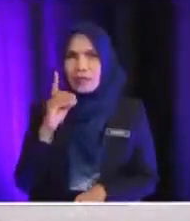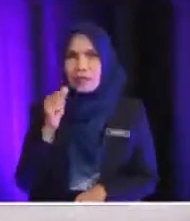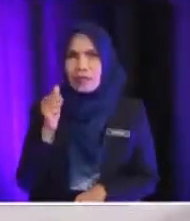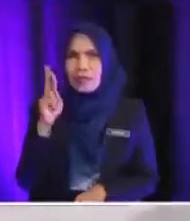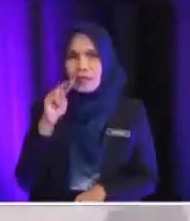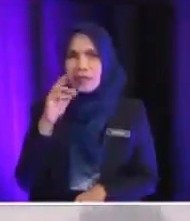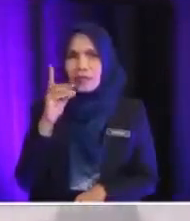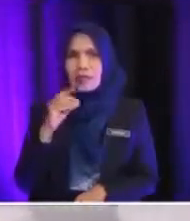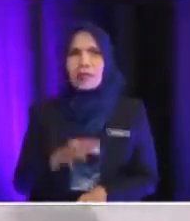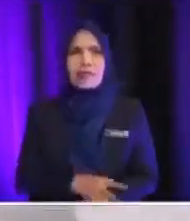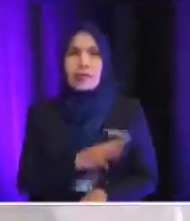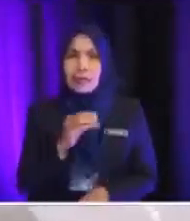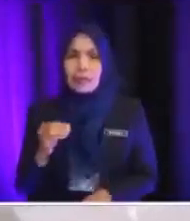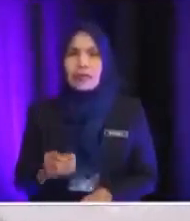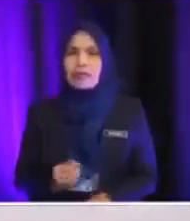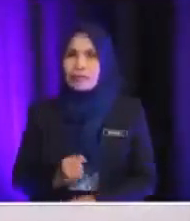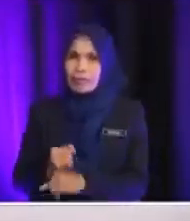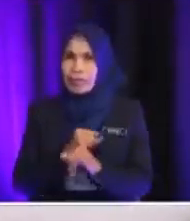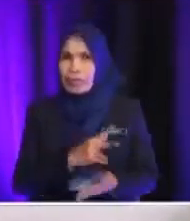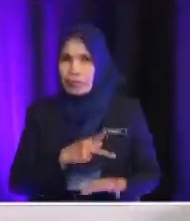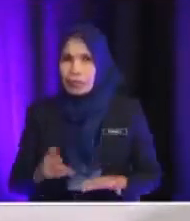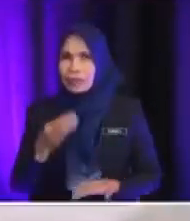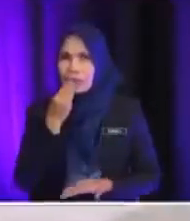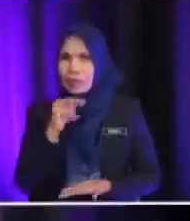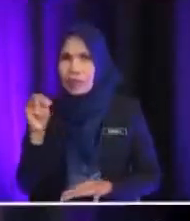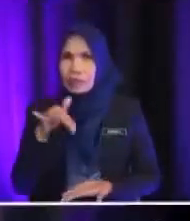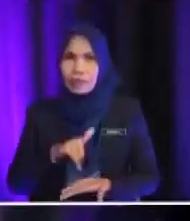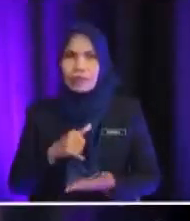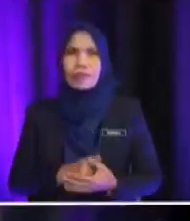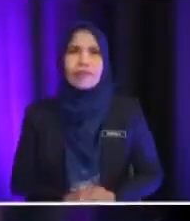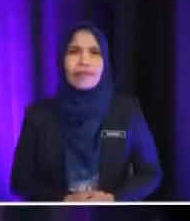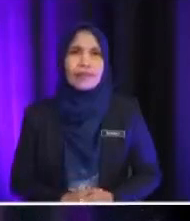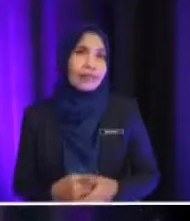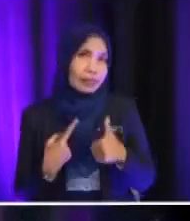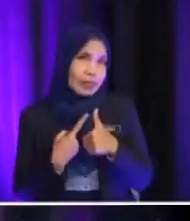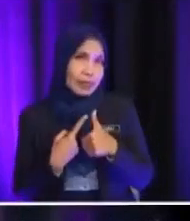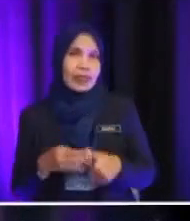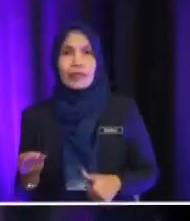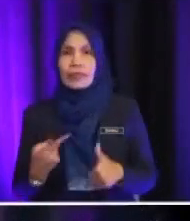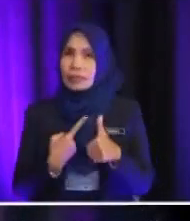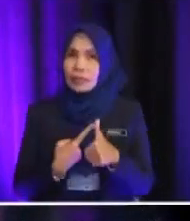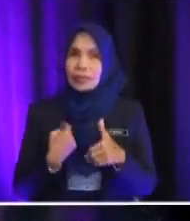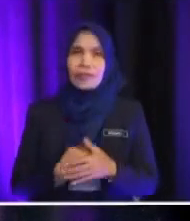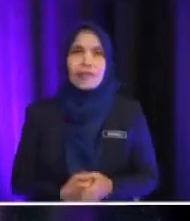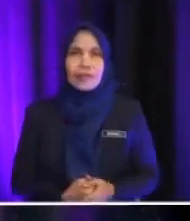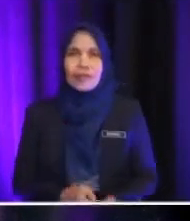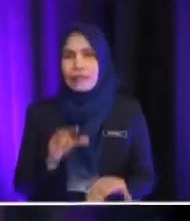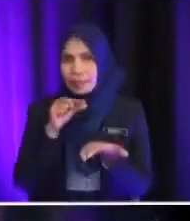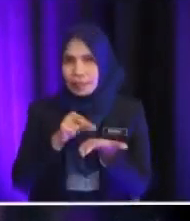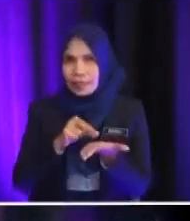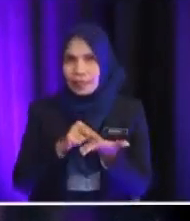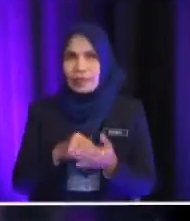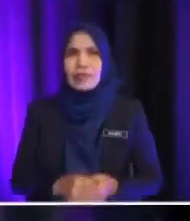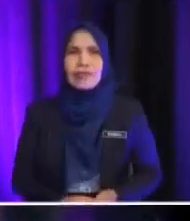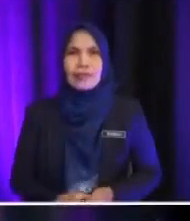boleh teruskan? Boleh cikgu. Apa bahan pertama yang kita perlukan ni cikgu? Okey, bahan pertama macam tadilah Ria cakap kan. Bahan pertama mestilah ayam lah.